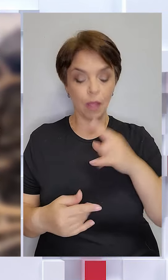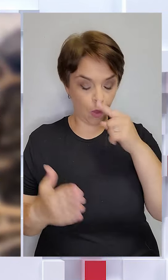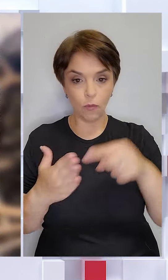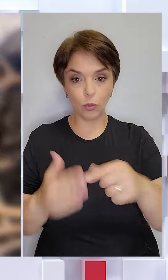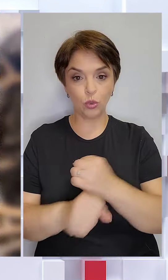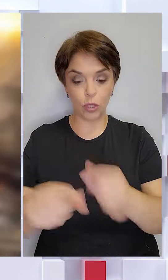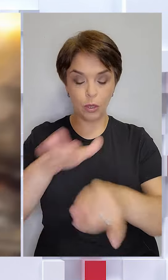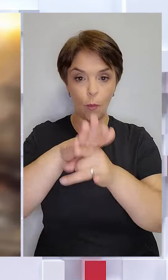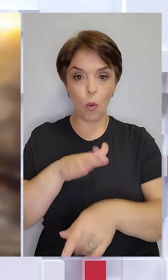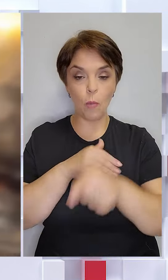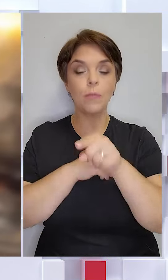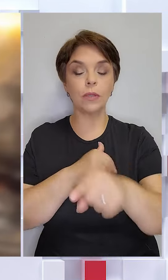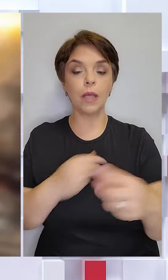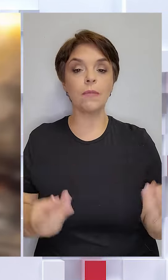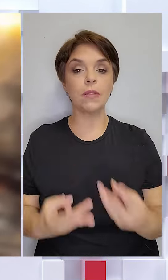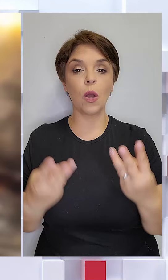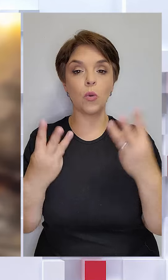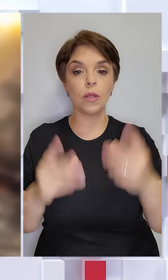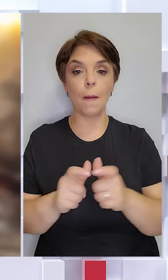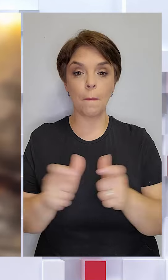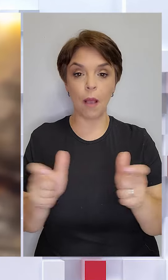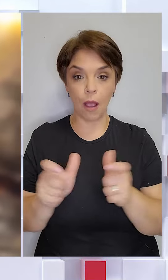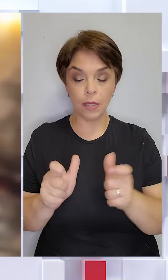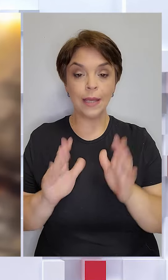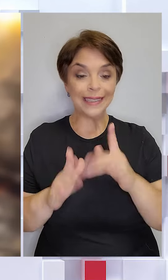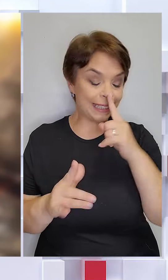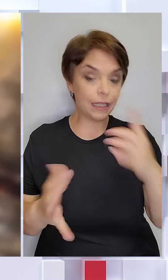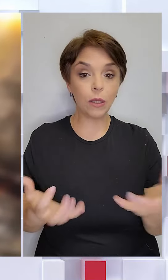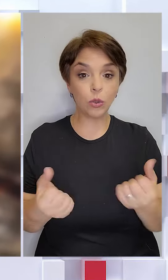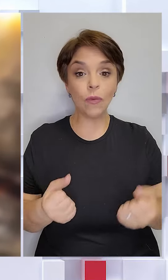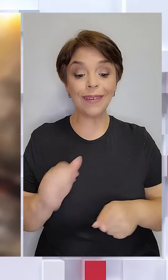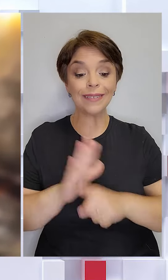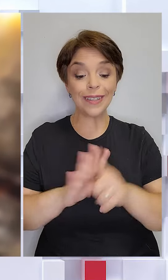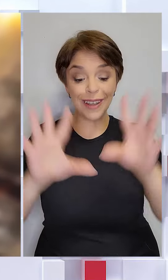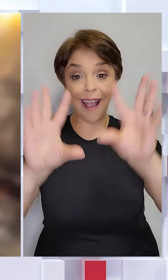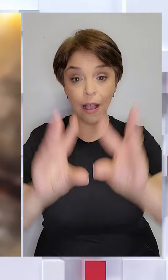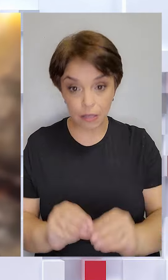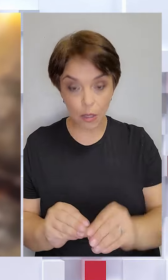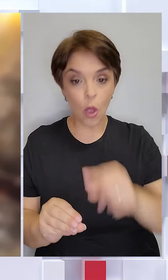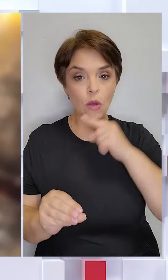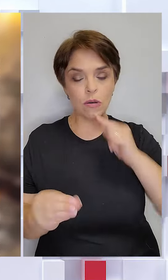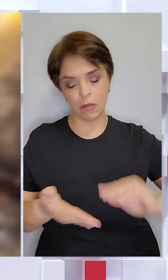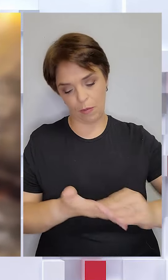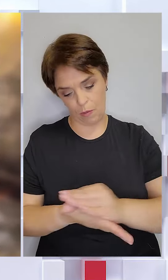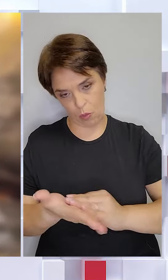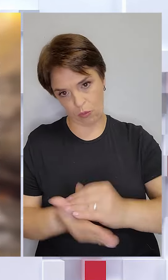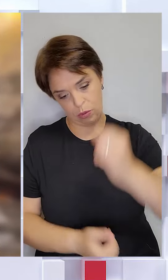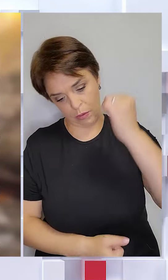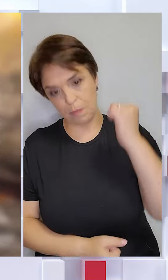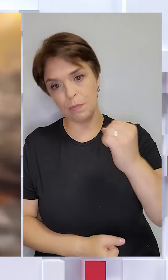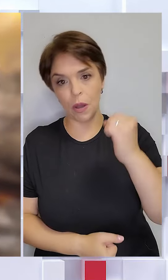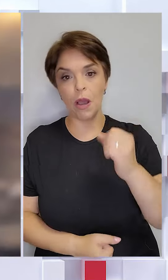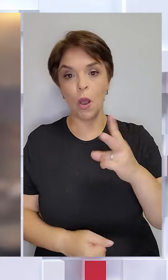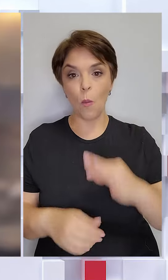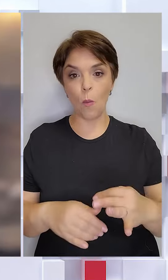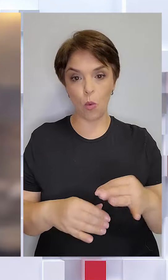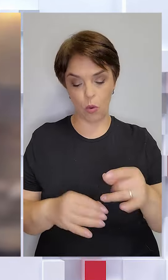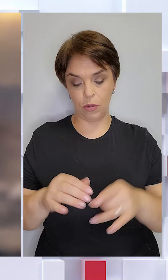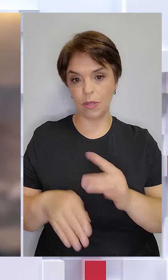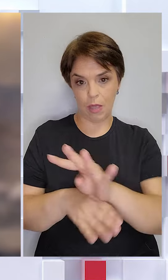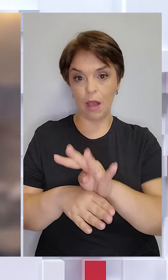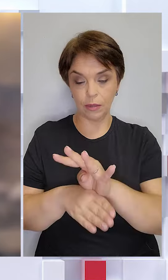влучання авіабомби там загорілися магазини. Тільки-но рятувальники бралися за гасіння, росіяни повторно завдавали ударів